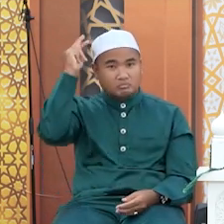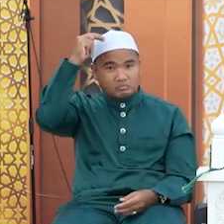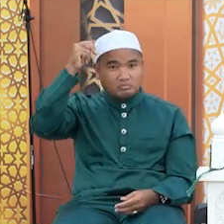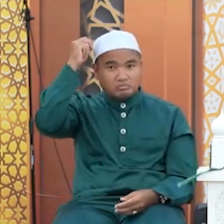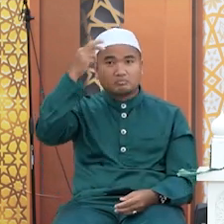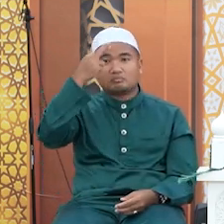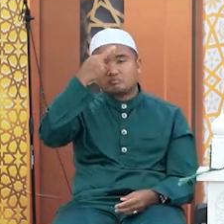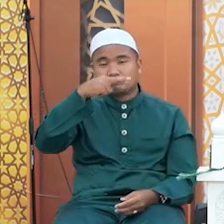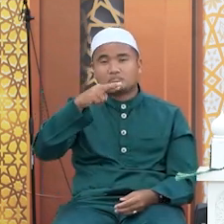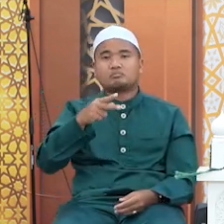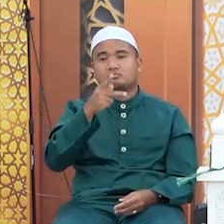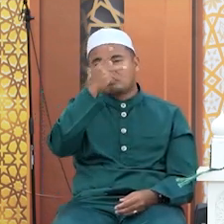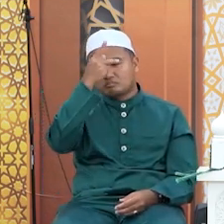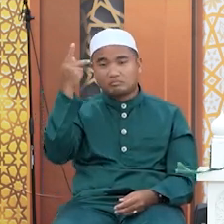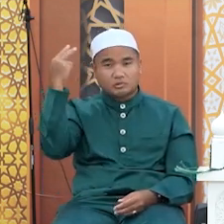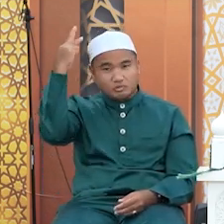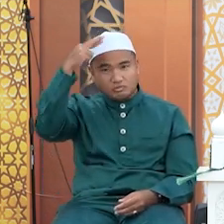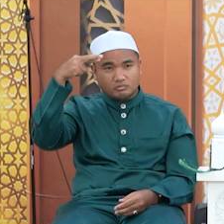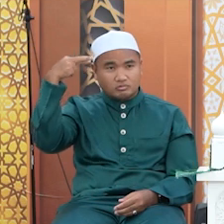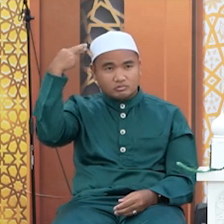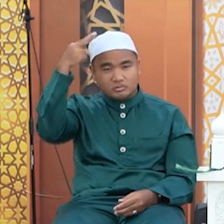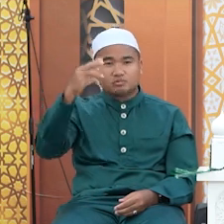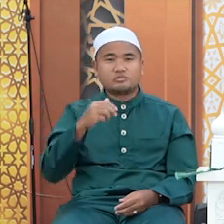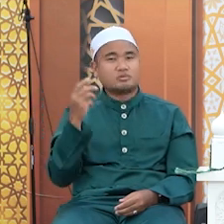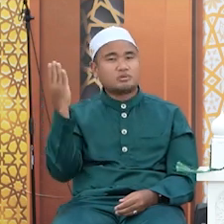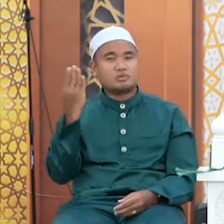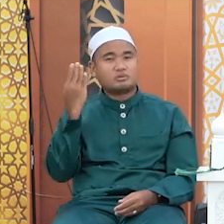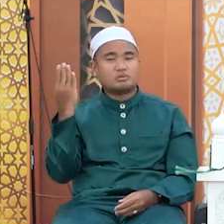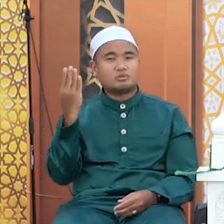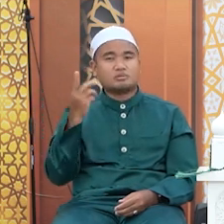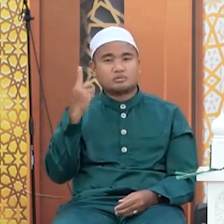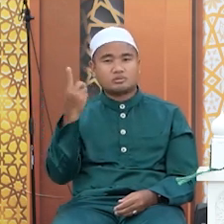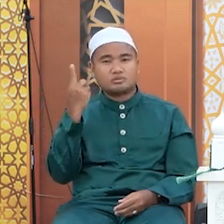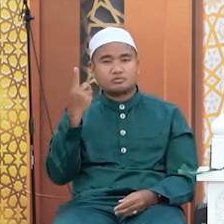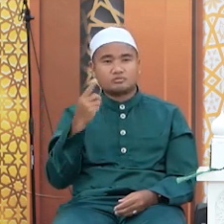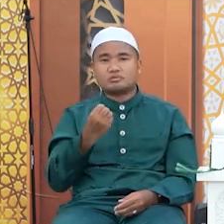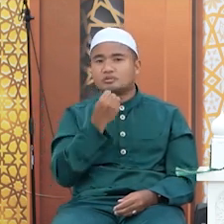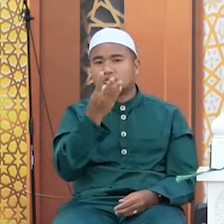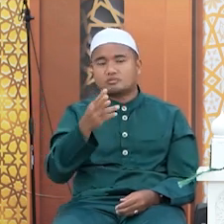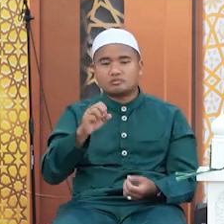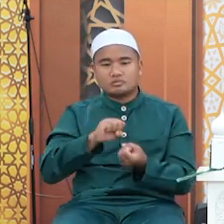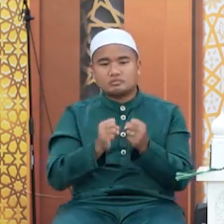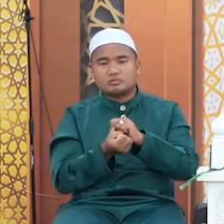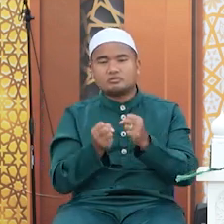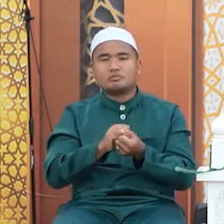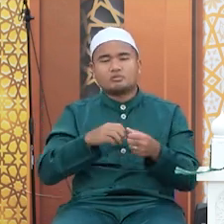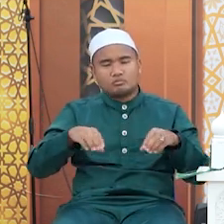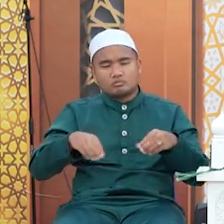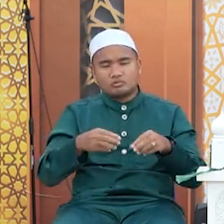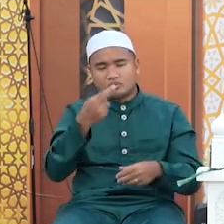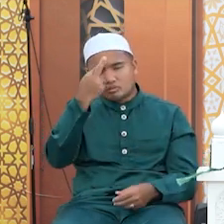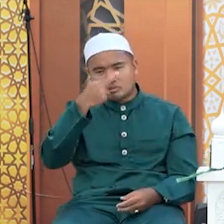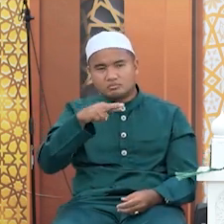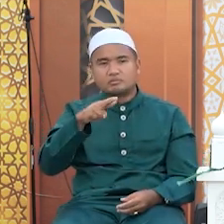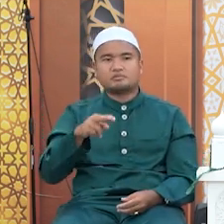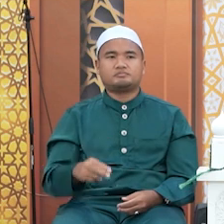Kerana itulah Rasulullah SAW selalu suruh sahabat-sahabatnya rahmat. Kita